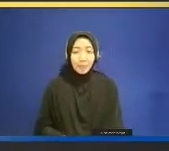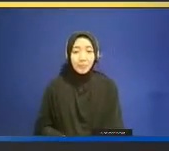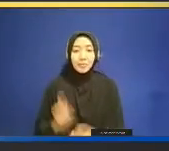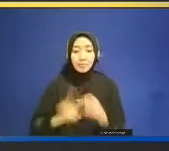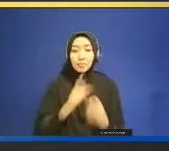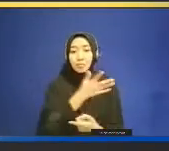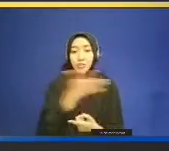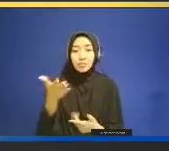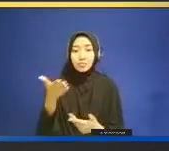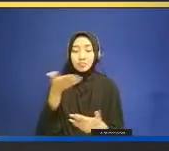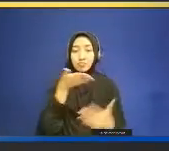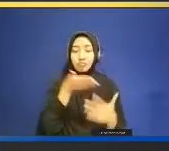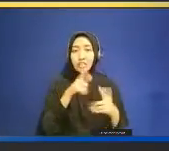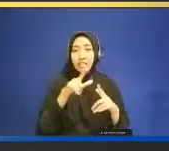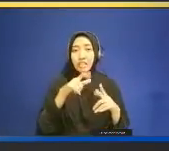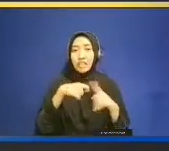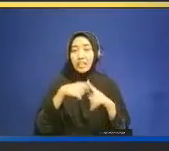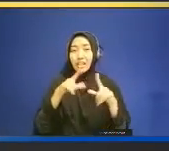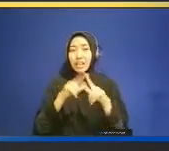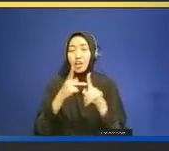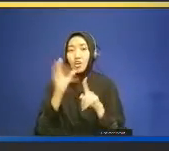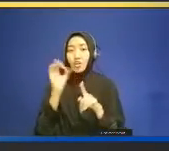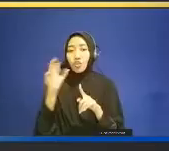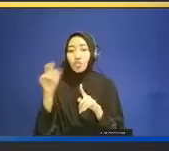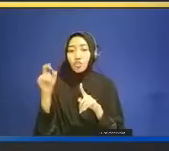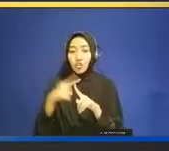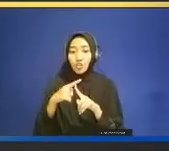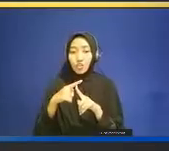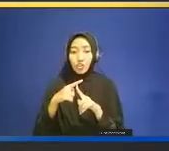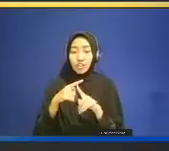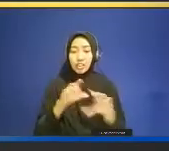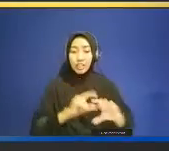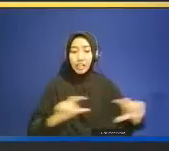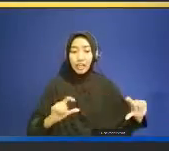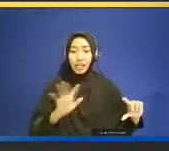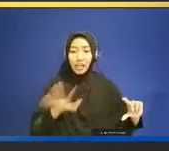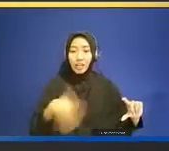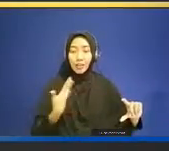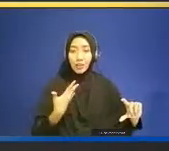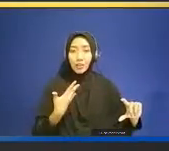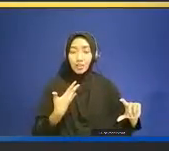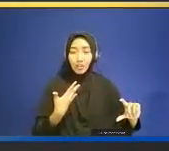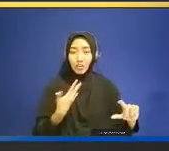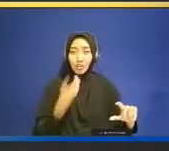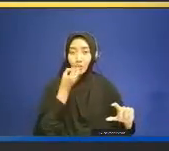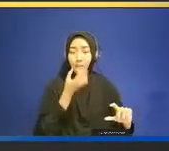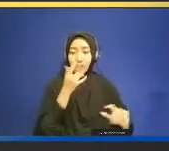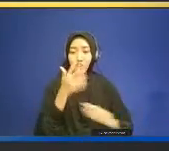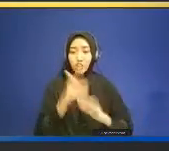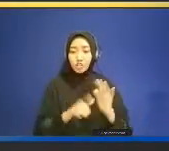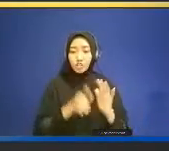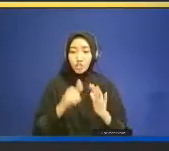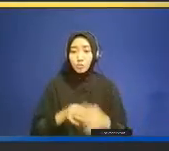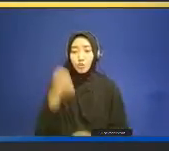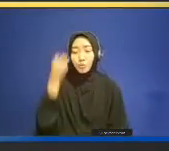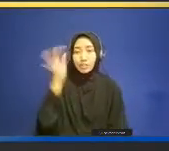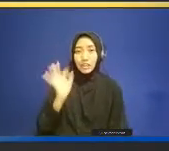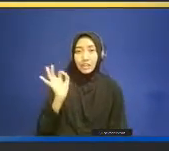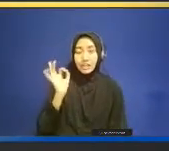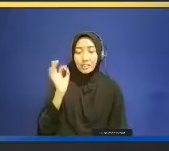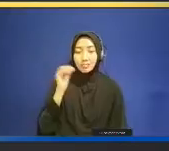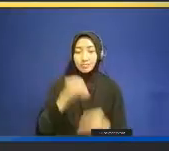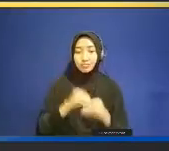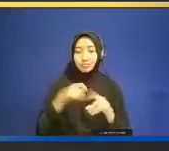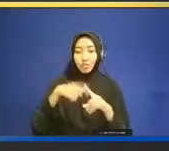silahkan menuju Link kahut yang tercantum di layar maupun di kolom Chat Zoom atau kolom komentar YouTube Jangan lupa untuk masukan